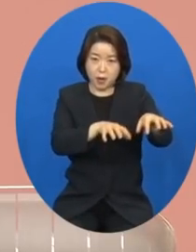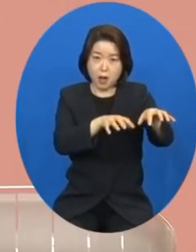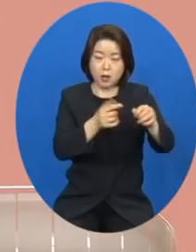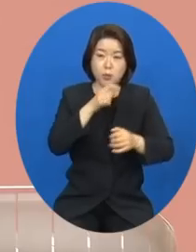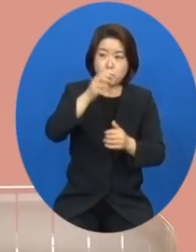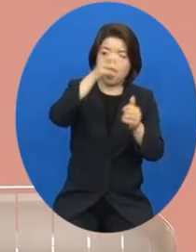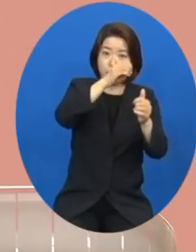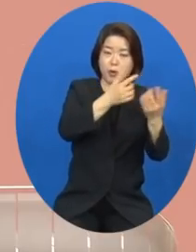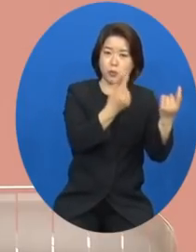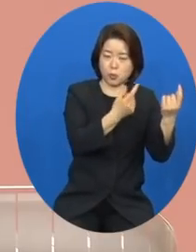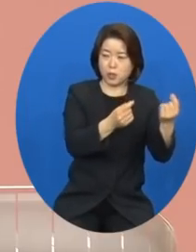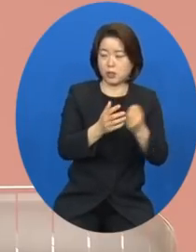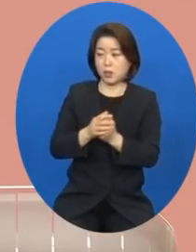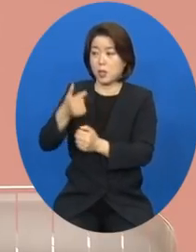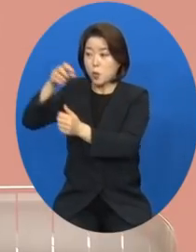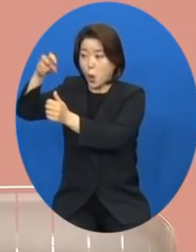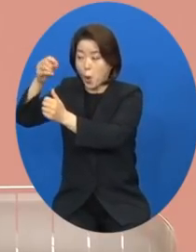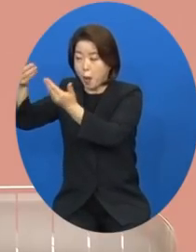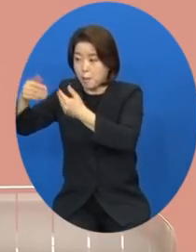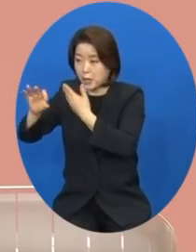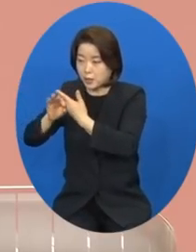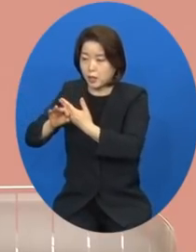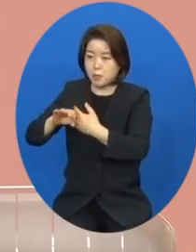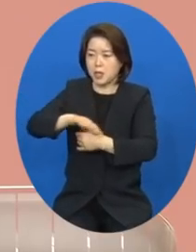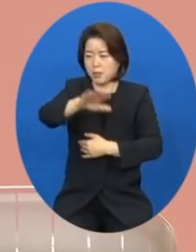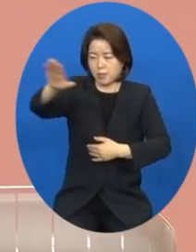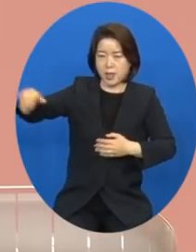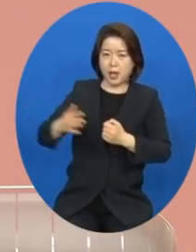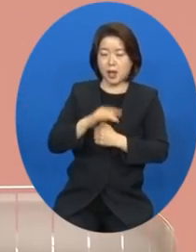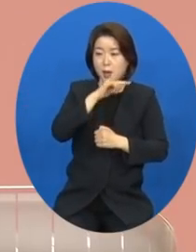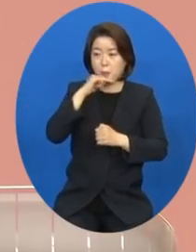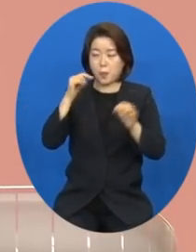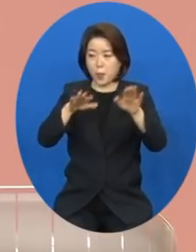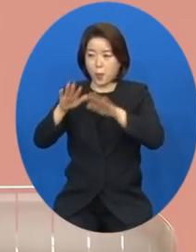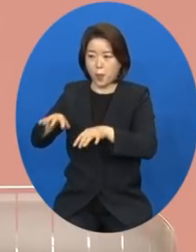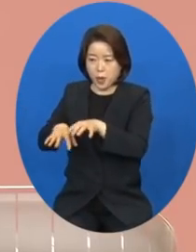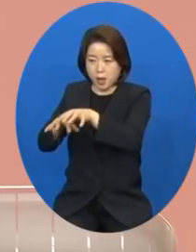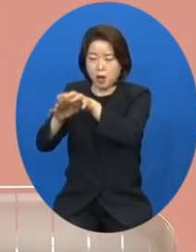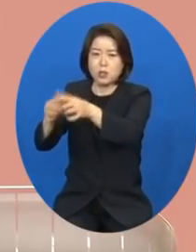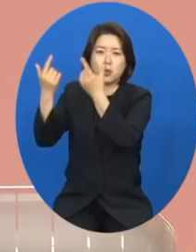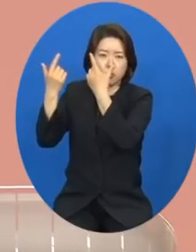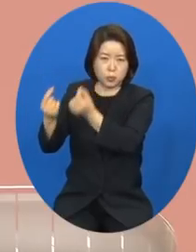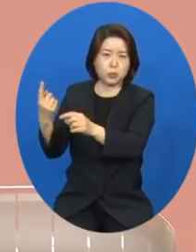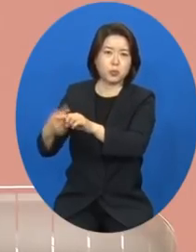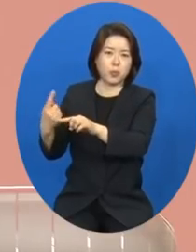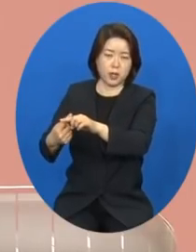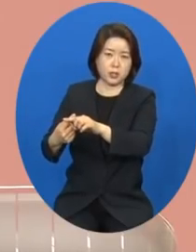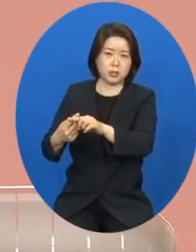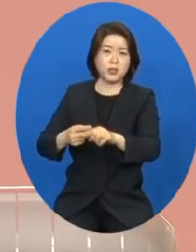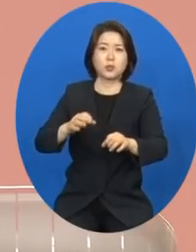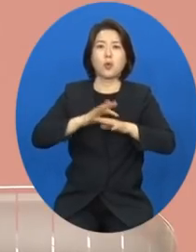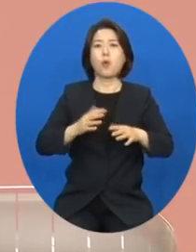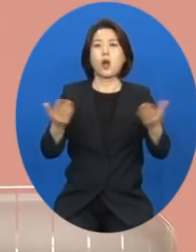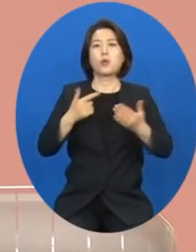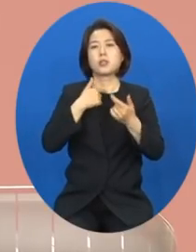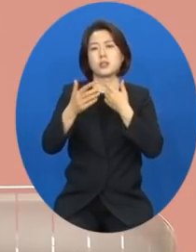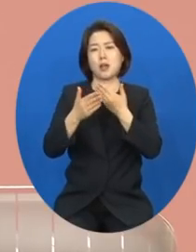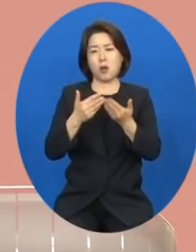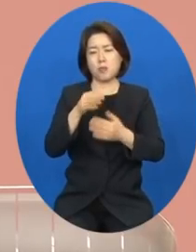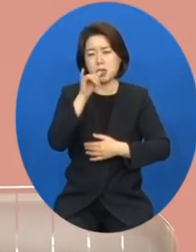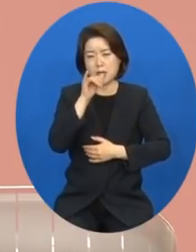받는다는 것이고 새해 받았다면 누구나 다 사실은 홍해를 건넌 것 같은 놀라운 일을 경험한 것이라는